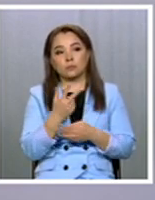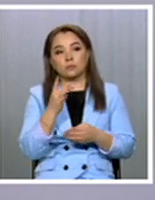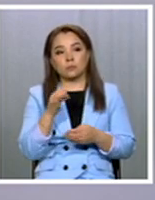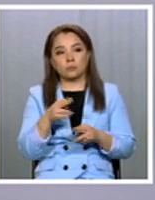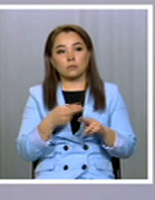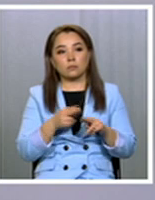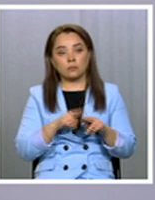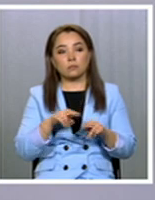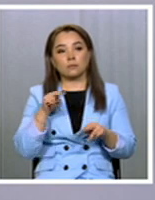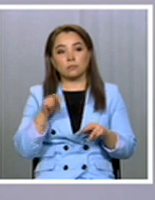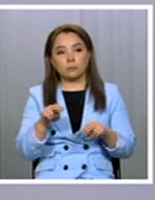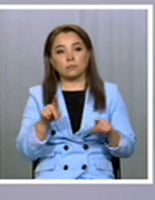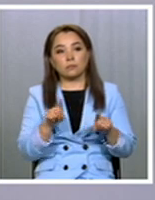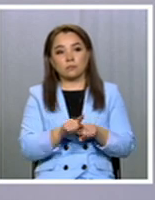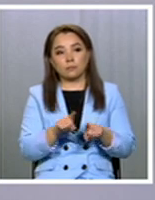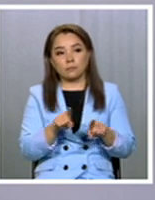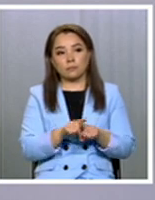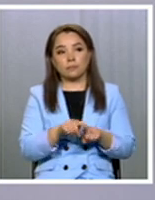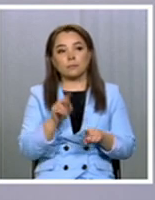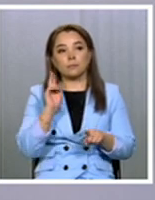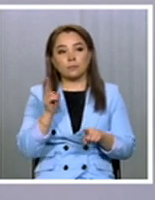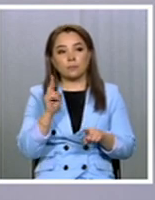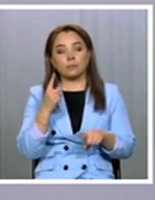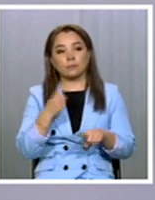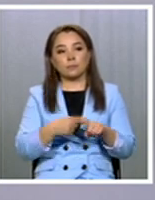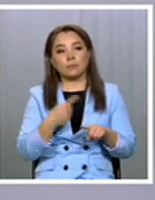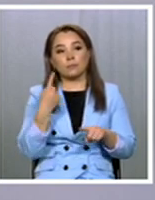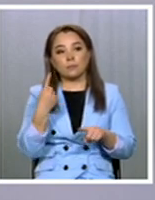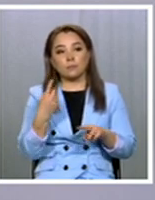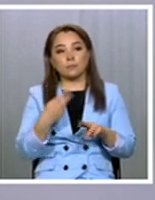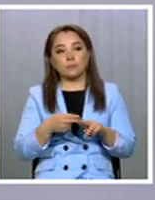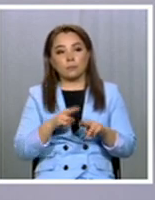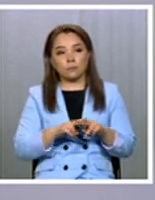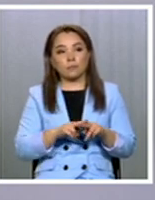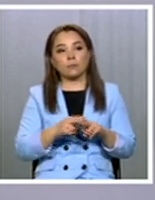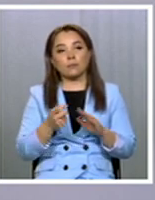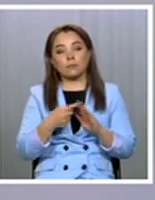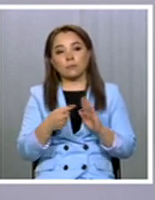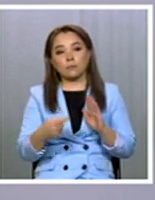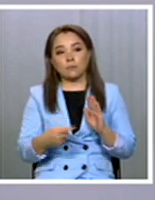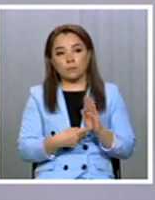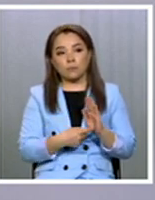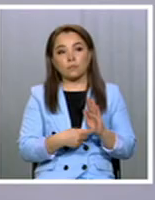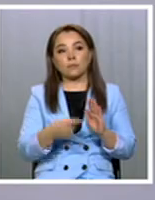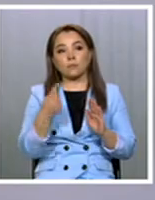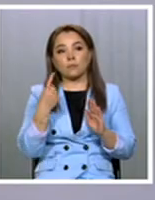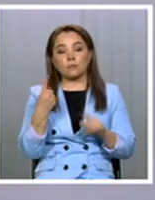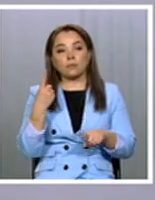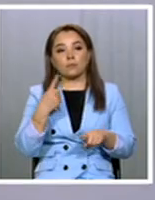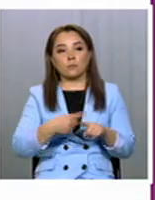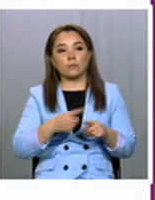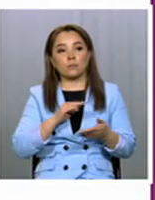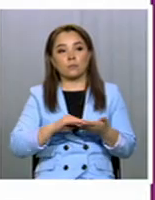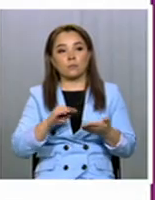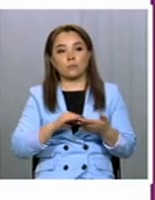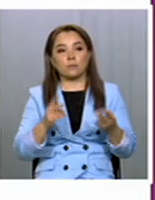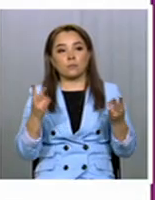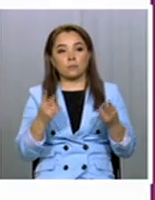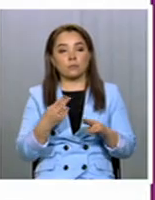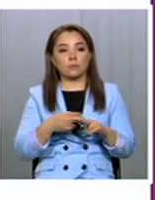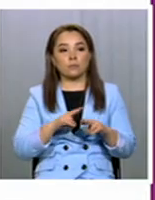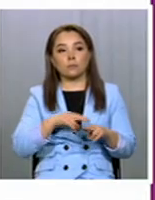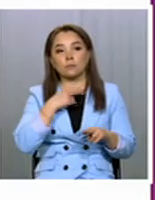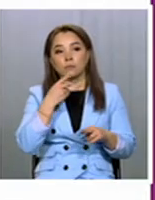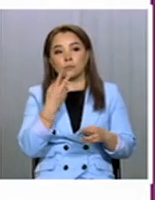және P рет K плюс 1. Яғни бөліндіге 1-ді қосып шығаруымыз керек. Өздеріңіз